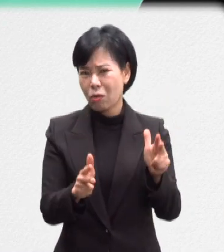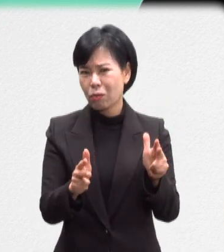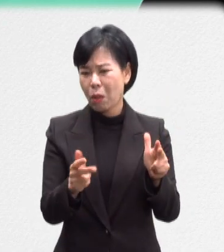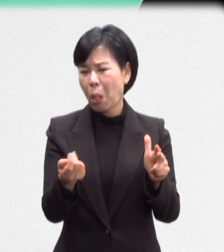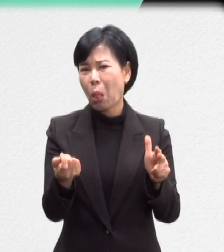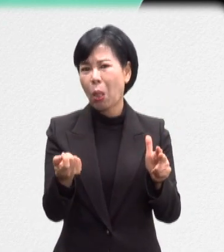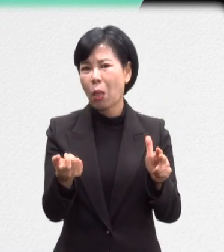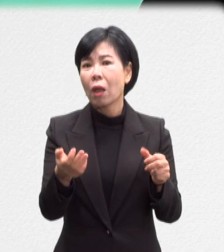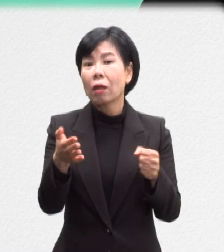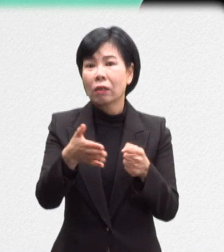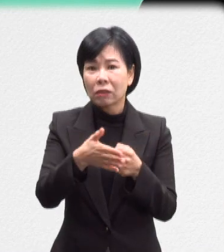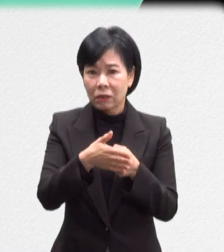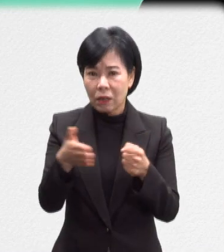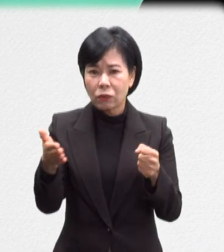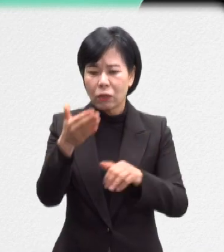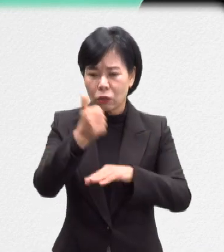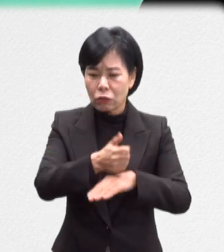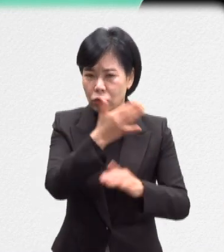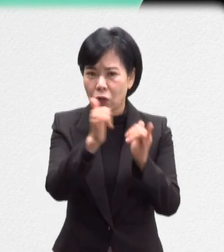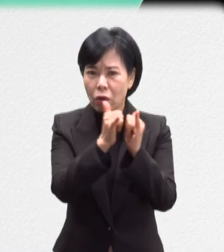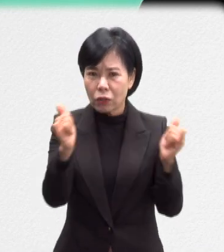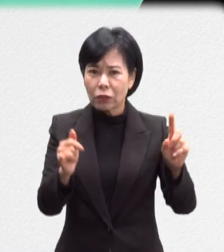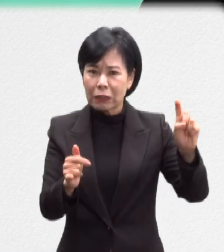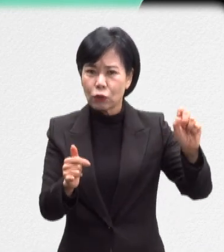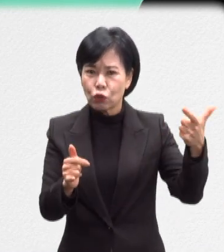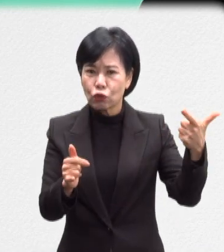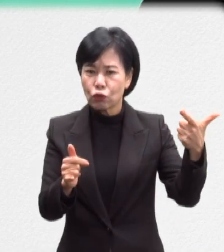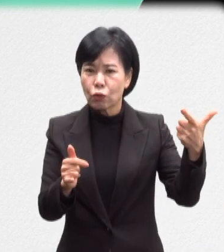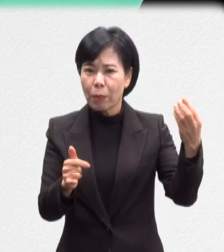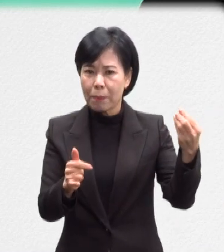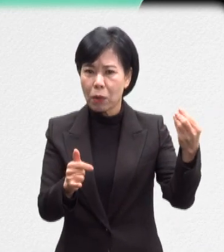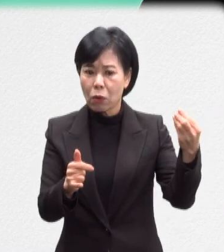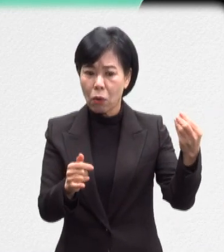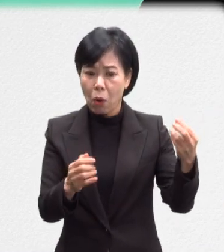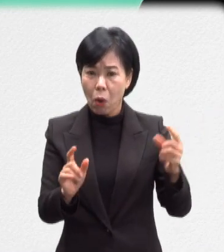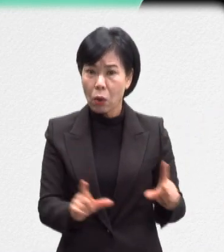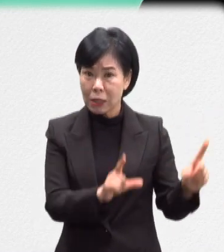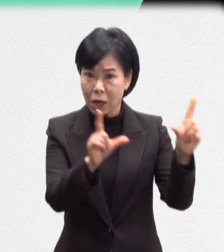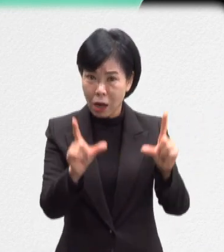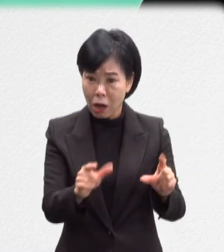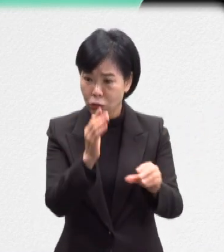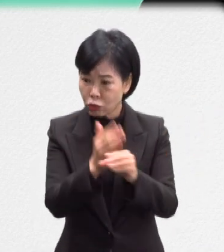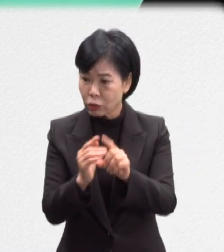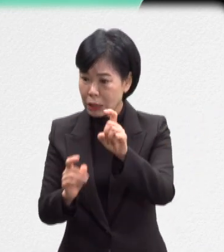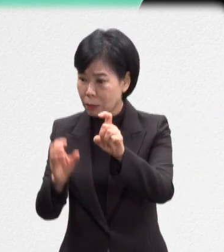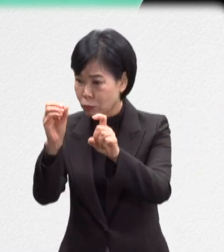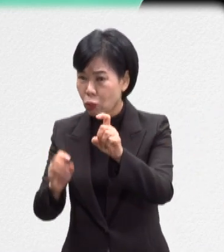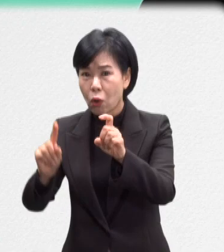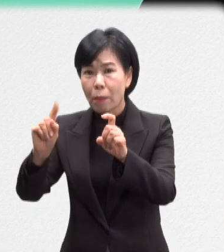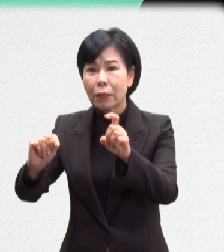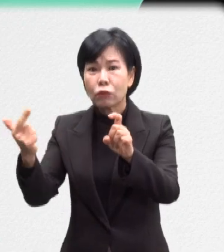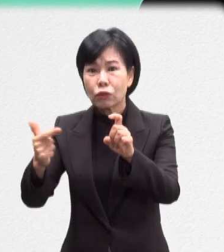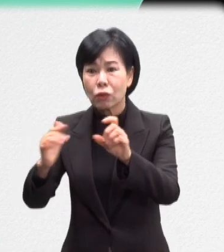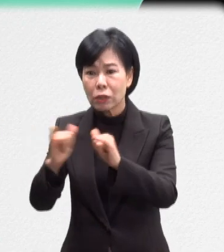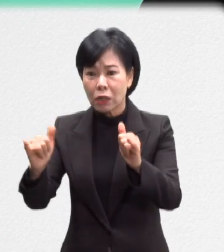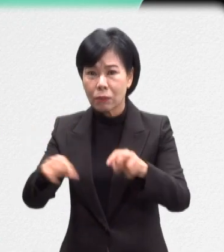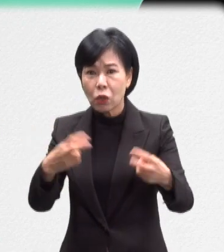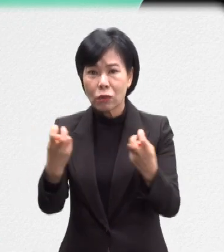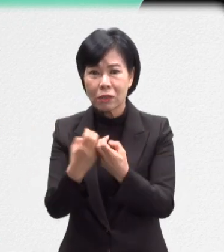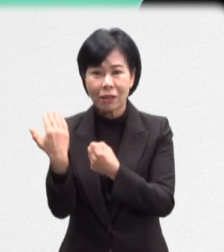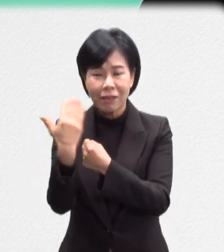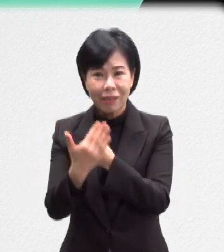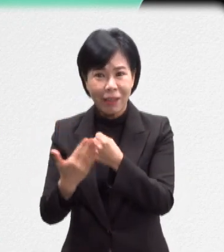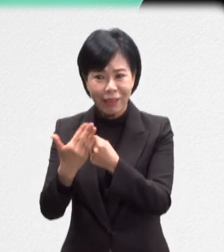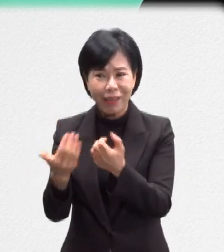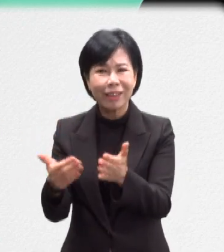상황이거든요. 결국에는 청년이 16만 명 넘게 존재하는데 이 중에 10%인 1만 6천 명 정도가 정책적 혜택들을